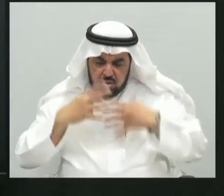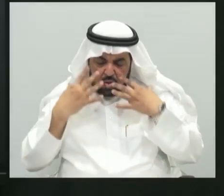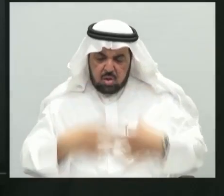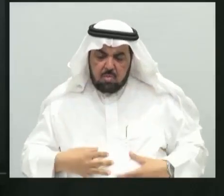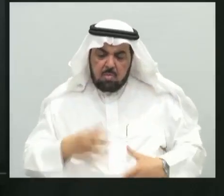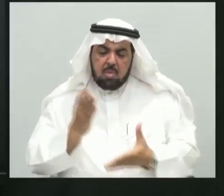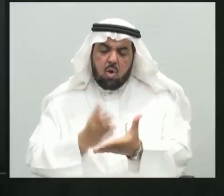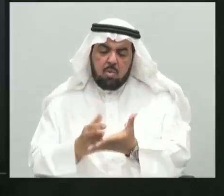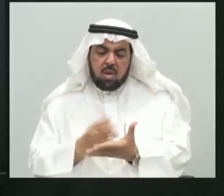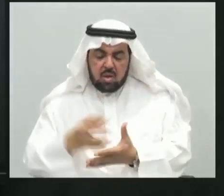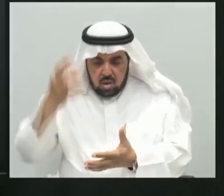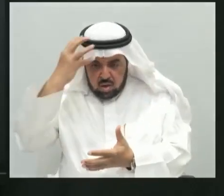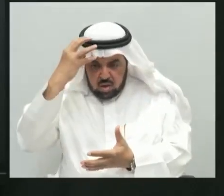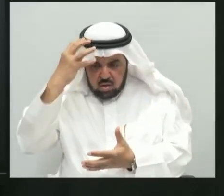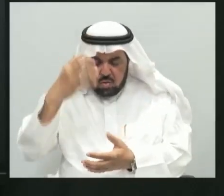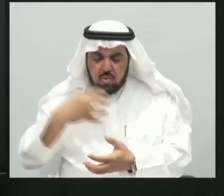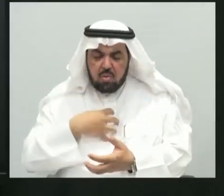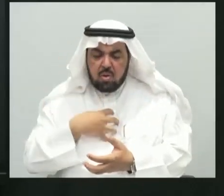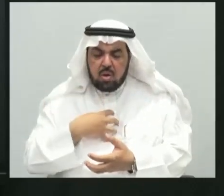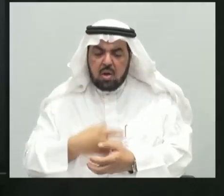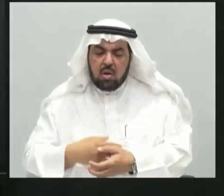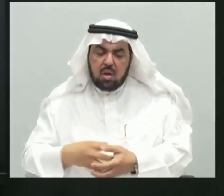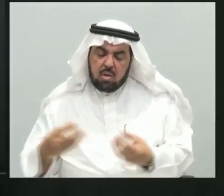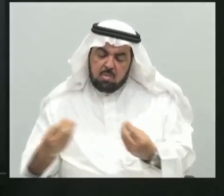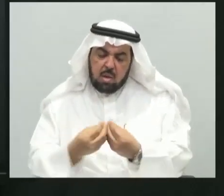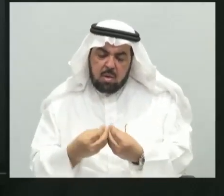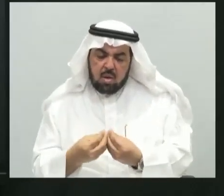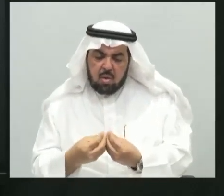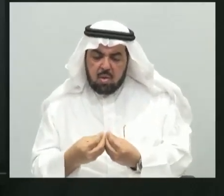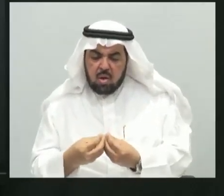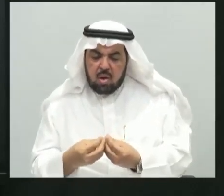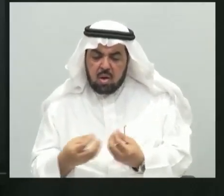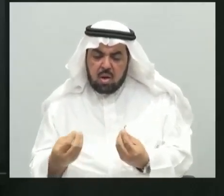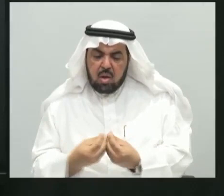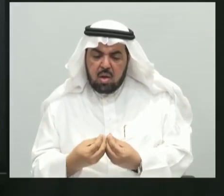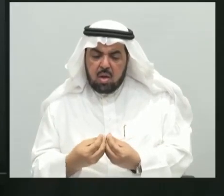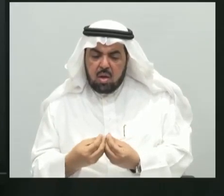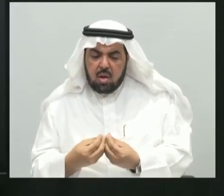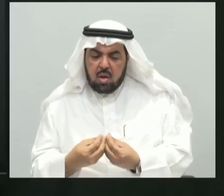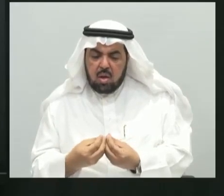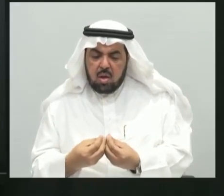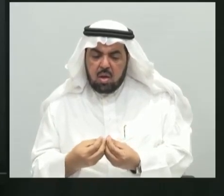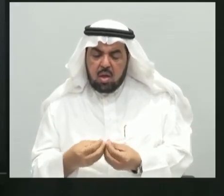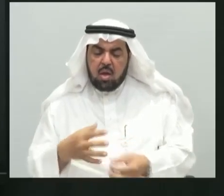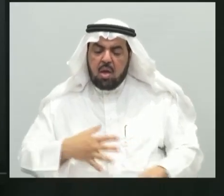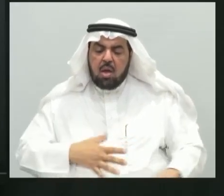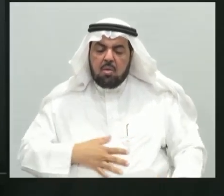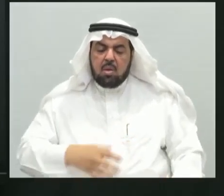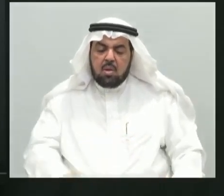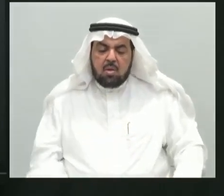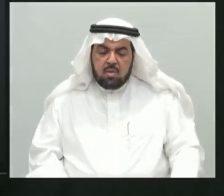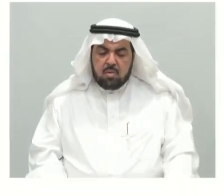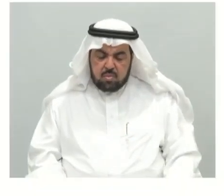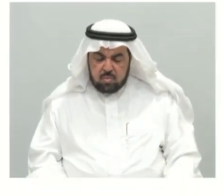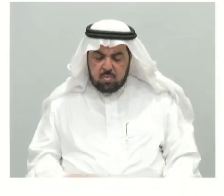منطقتين الراس صدر مدموجه مع بعضها البعض بالاضافه الى البطن